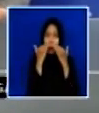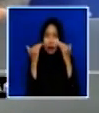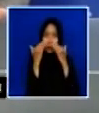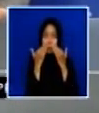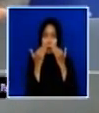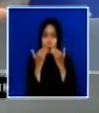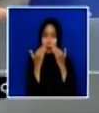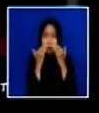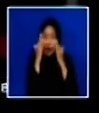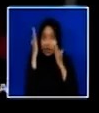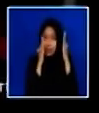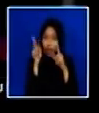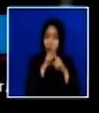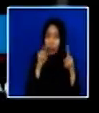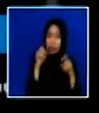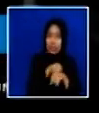rupiah setiap bulan